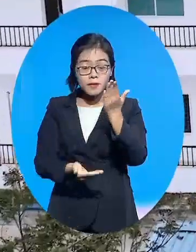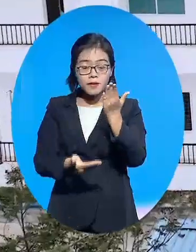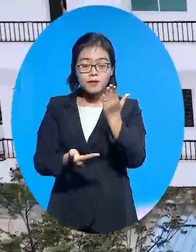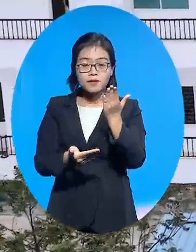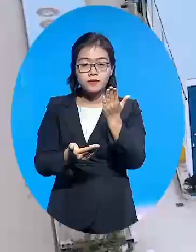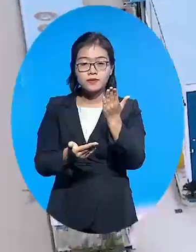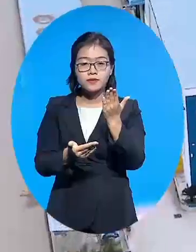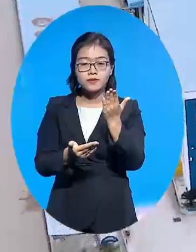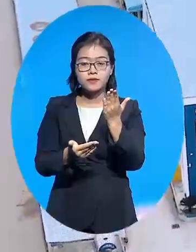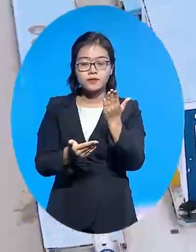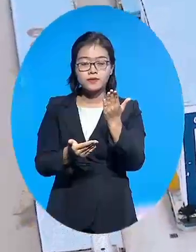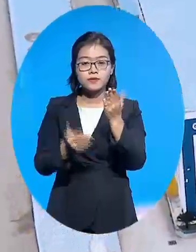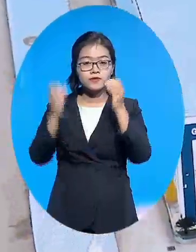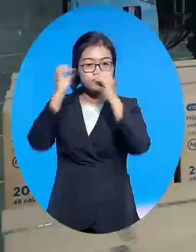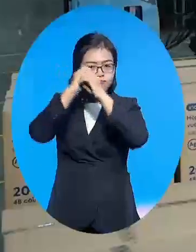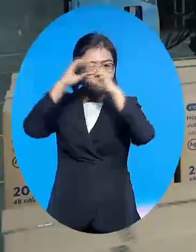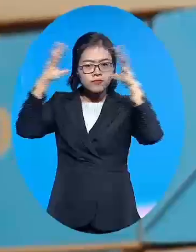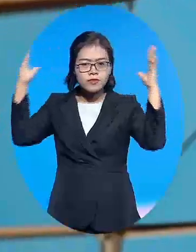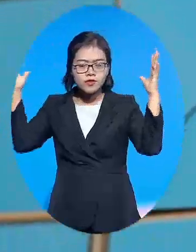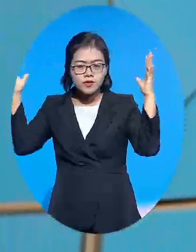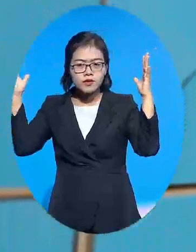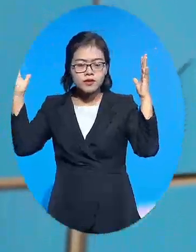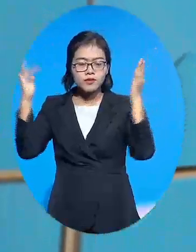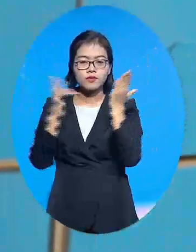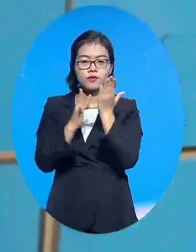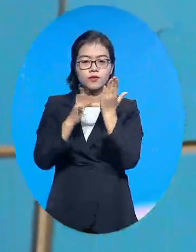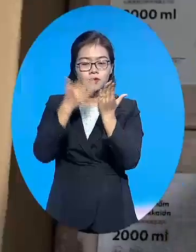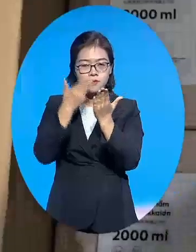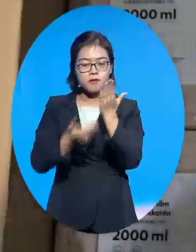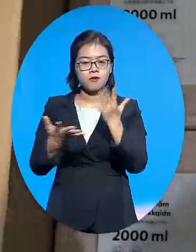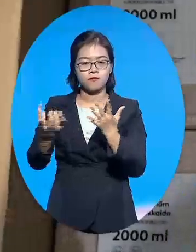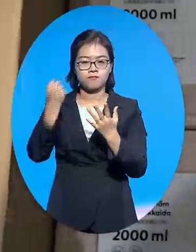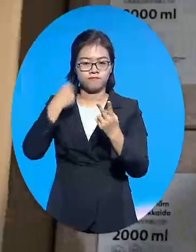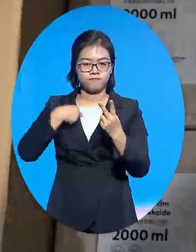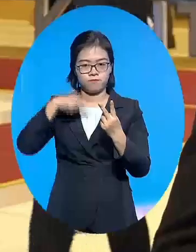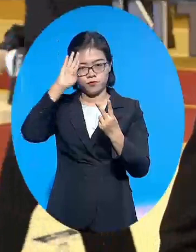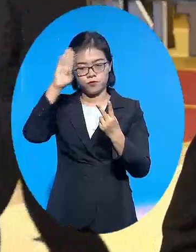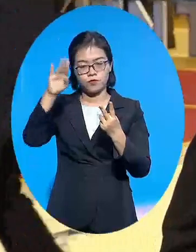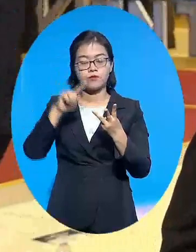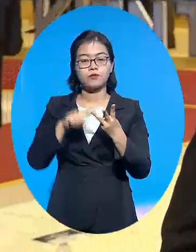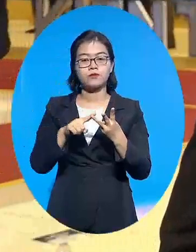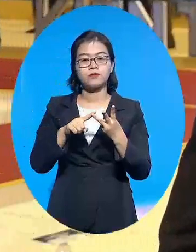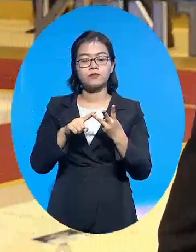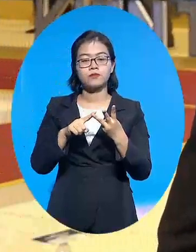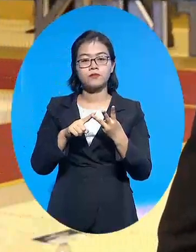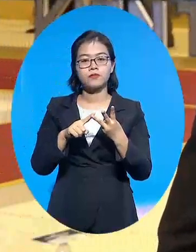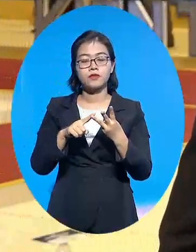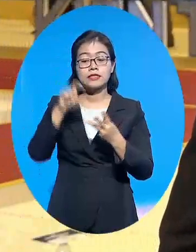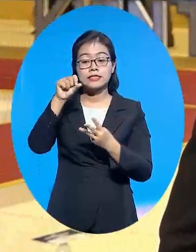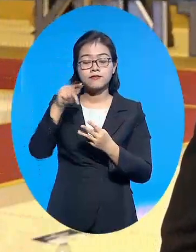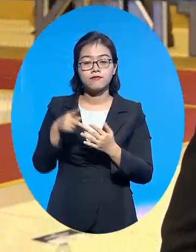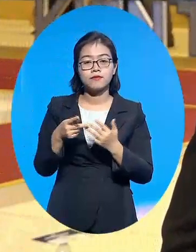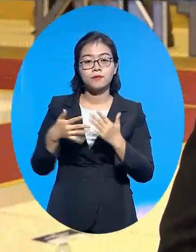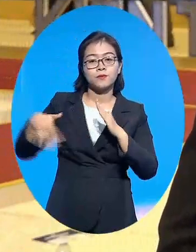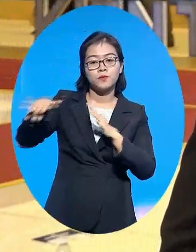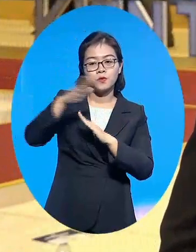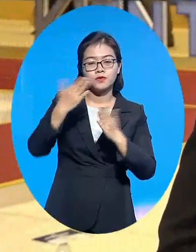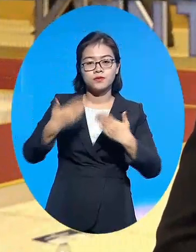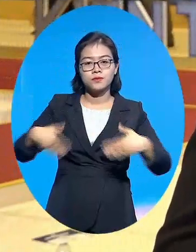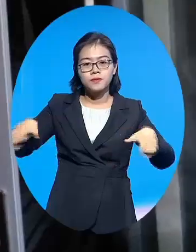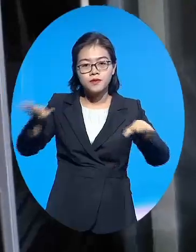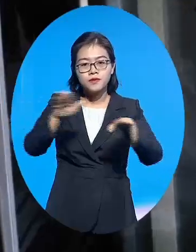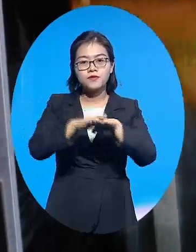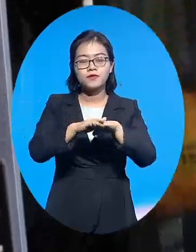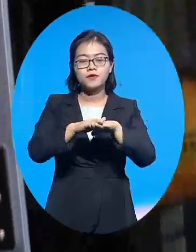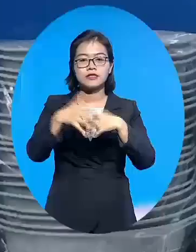cái việc mà sáng tạo làm chủ những cái công nghệ mới và định hướng thứ ba là hướng tới những cái sản phẩm mà thân thiện với lại môi trường và